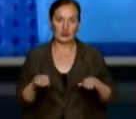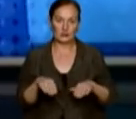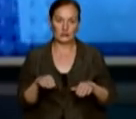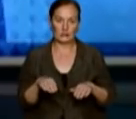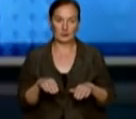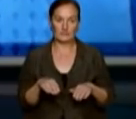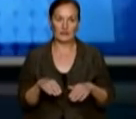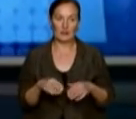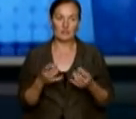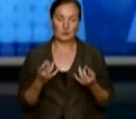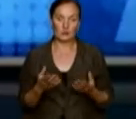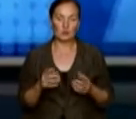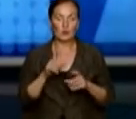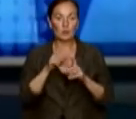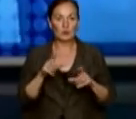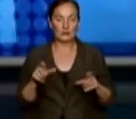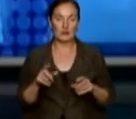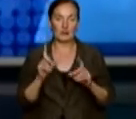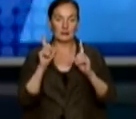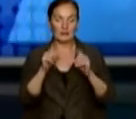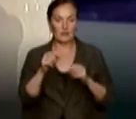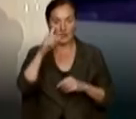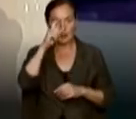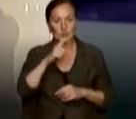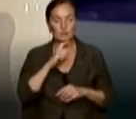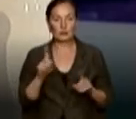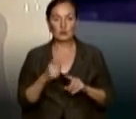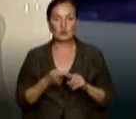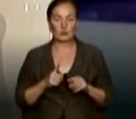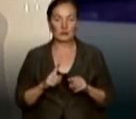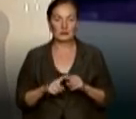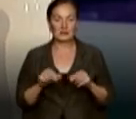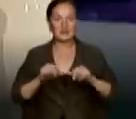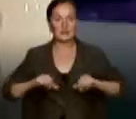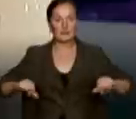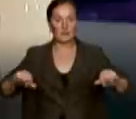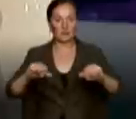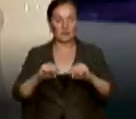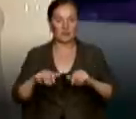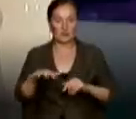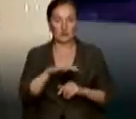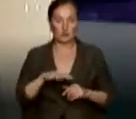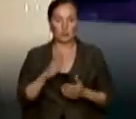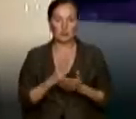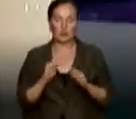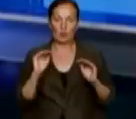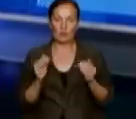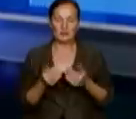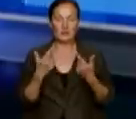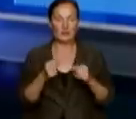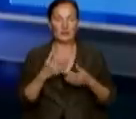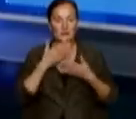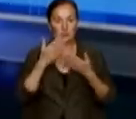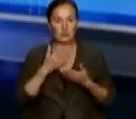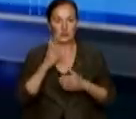моря, фактично. Так, людина їде, але вона не розуміє, не знає, що це заповідна зона, що там є обмеження. Де вона їх прочитає? Та ви в інтернеті